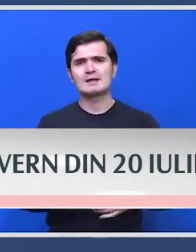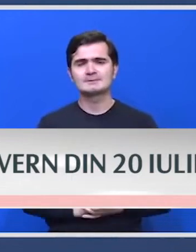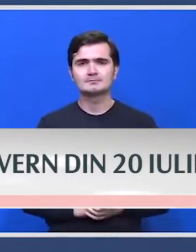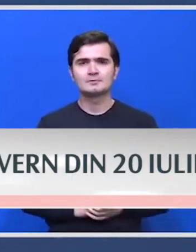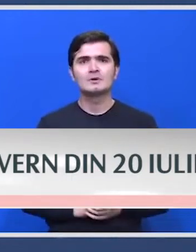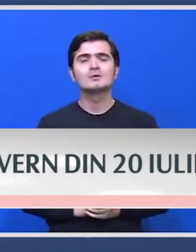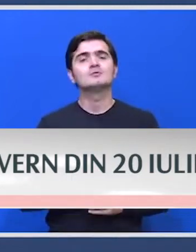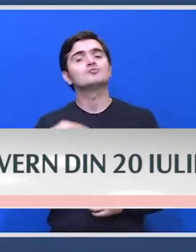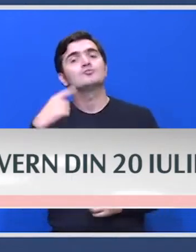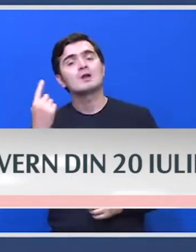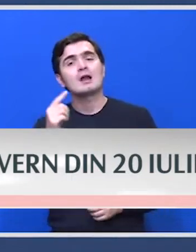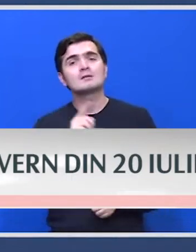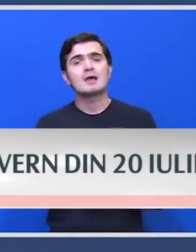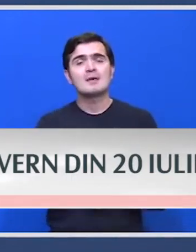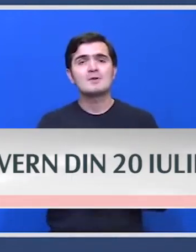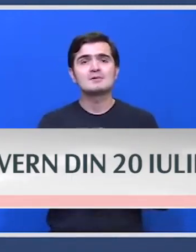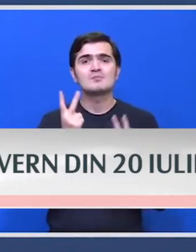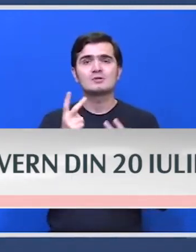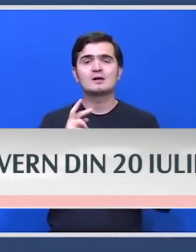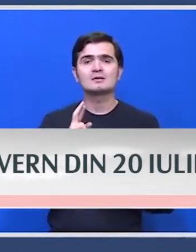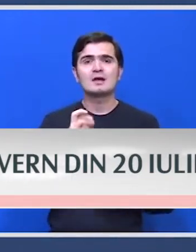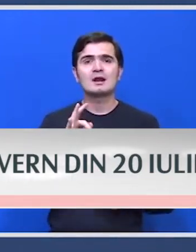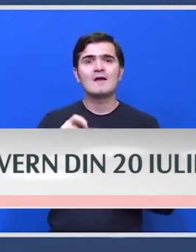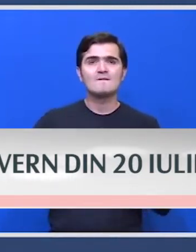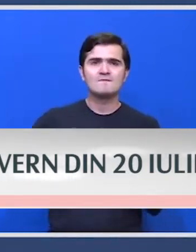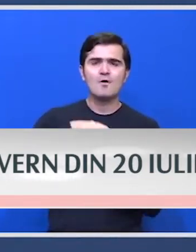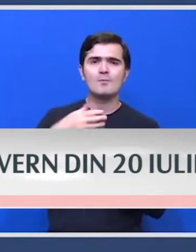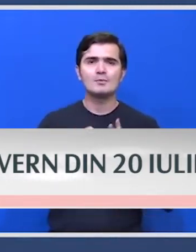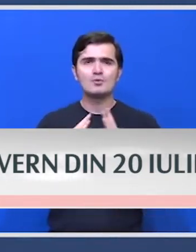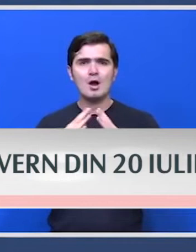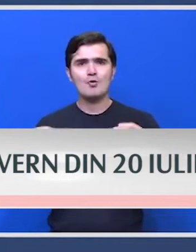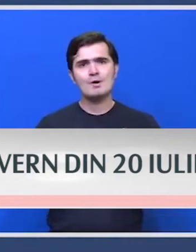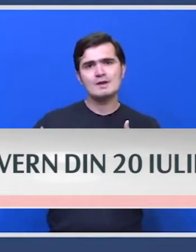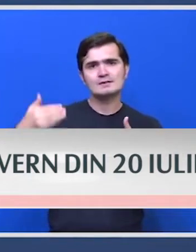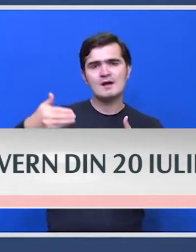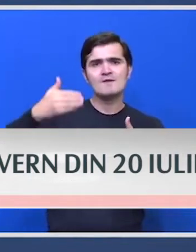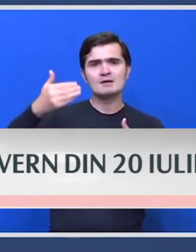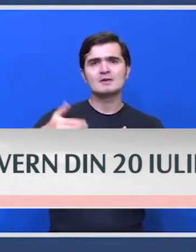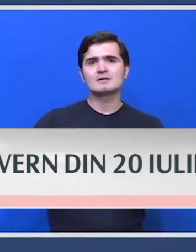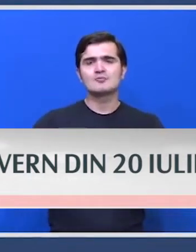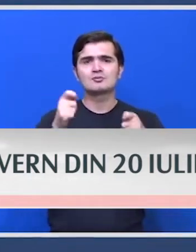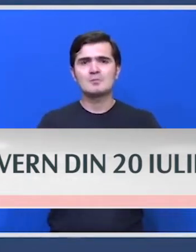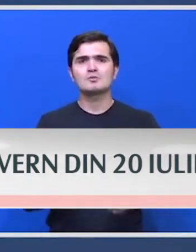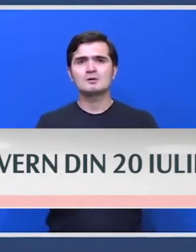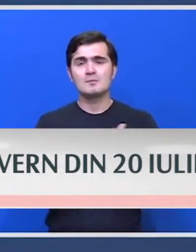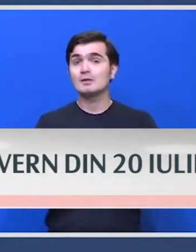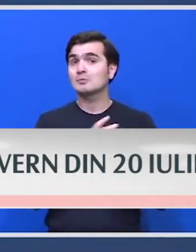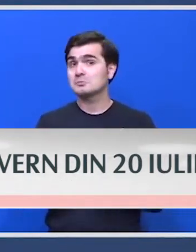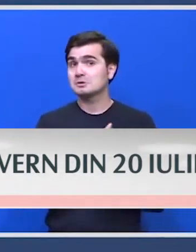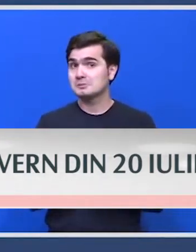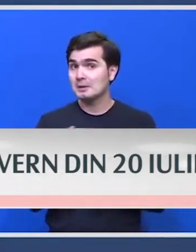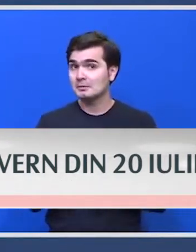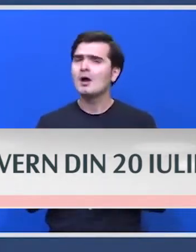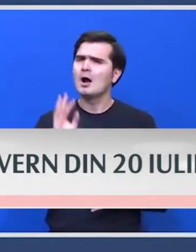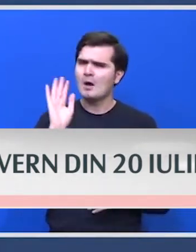Un alt element cheie de reformă care a dus la avansarea României în raportul Departamentului de Stat a constat în